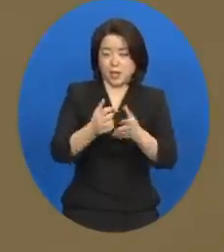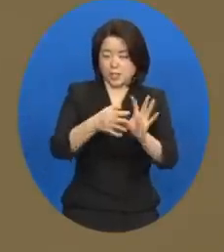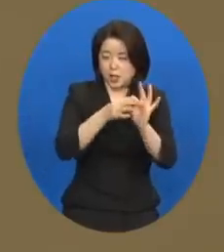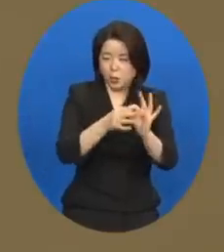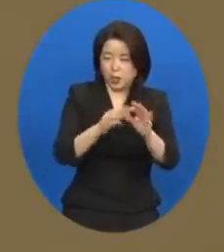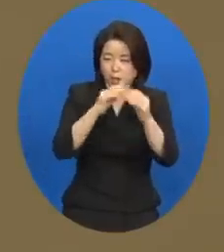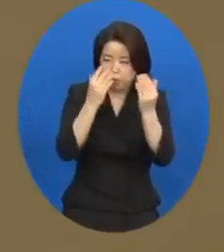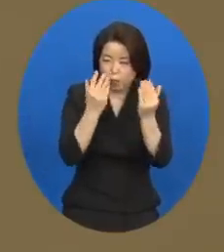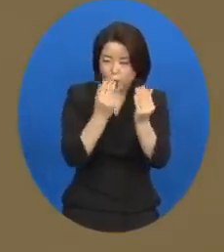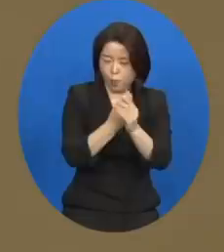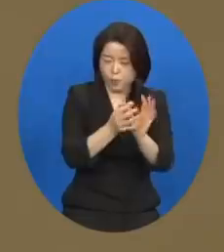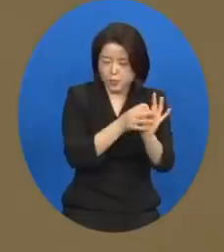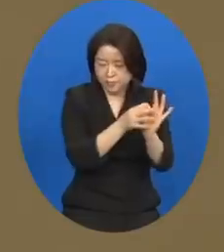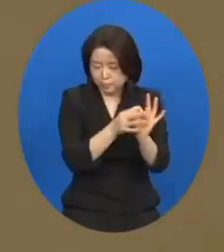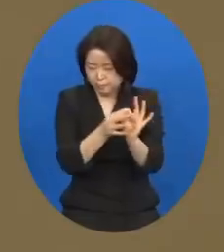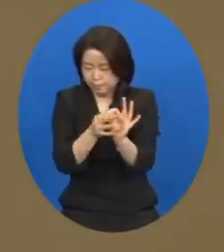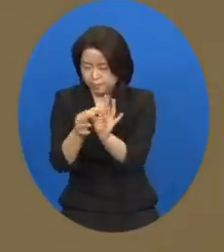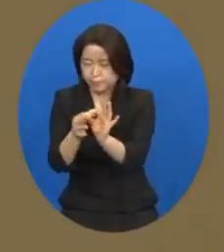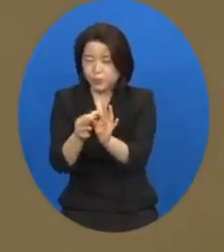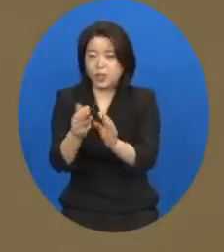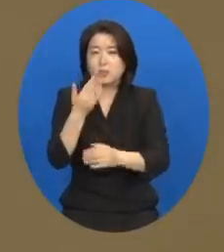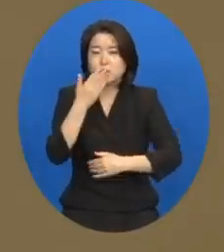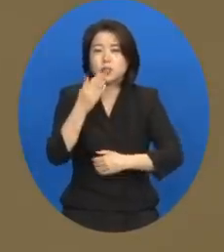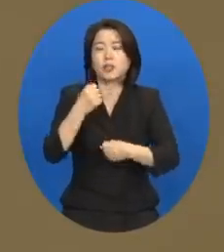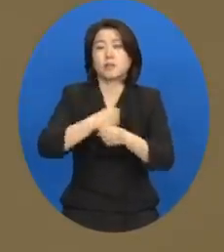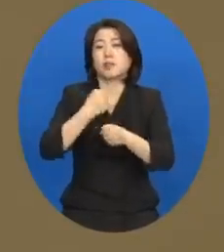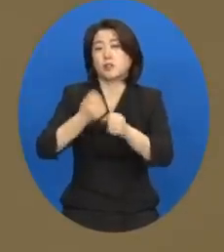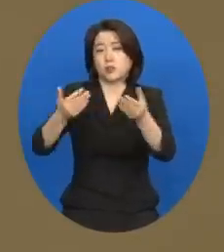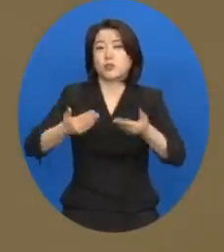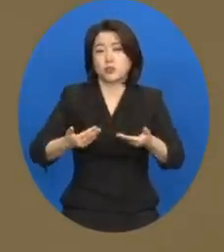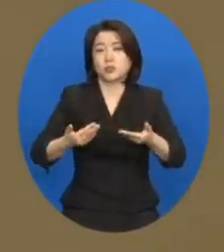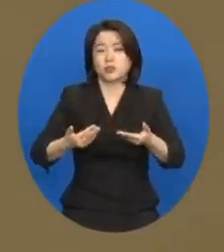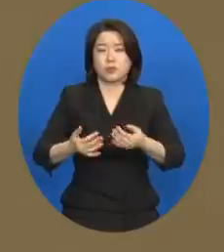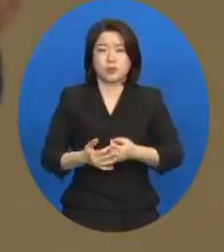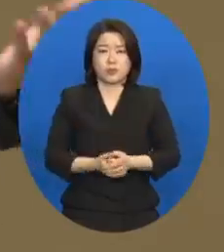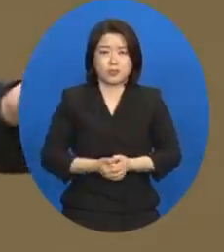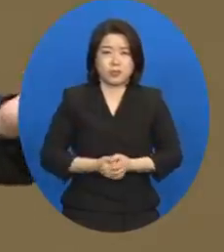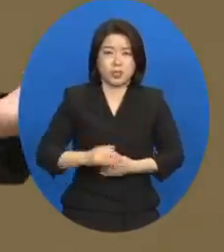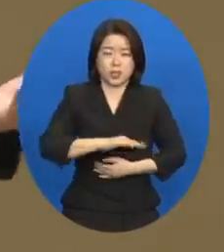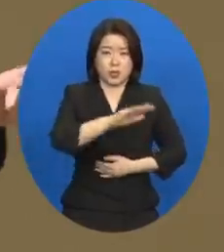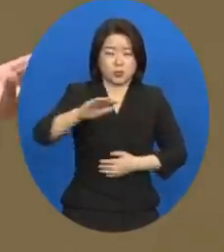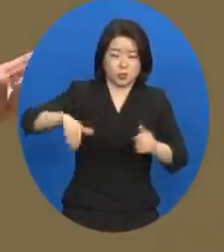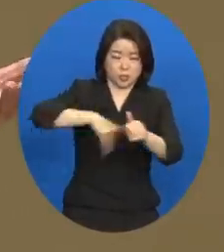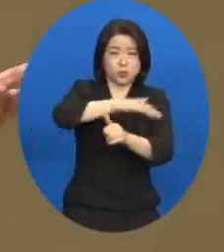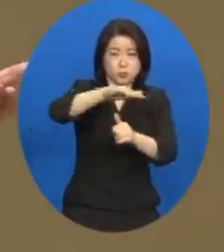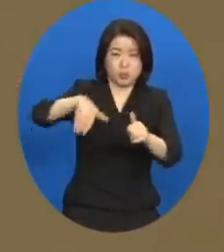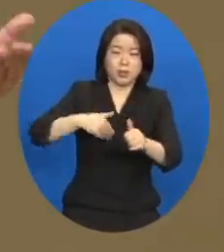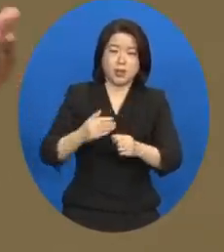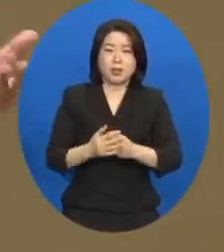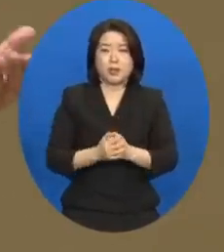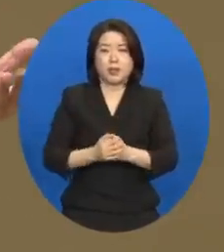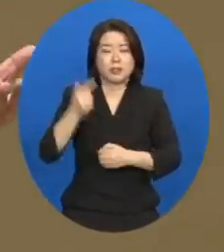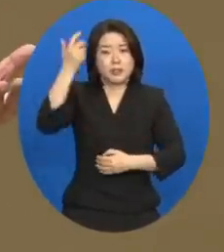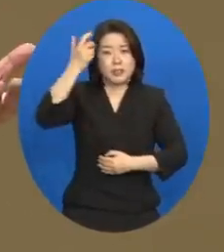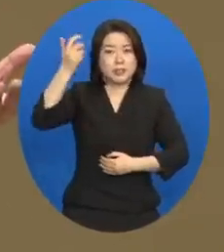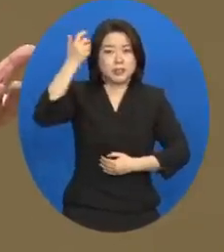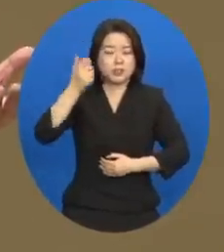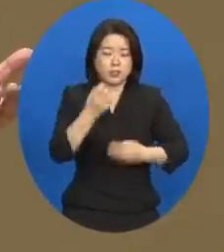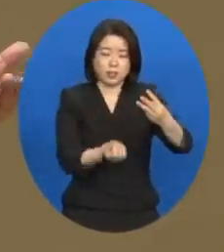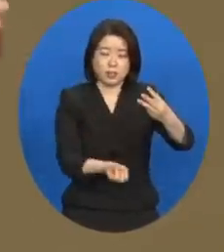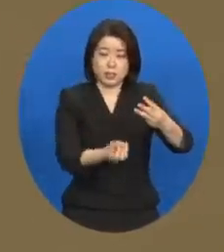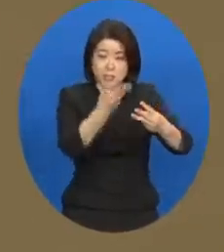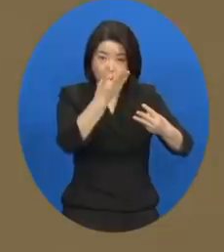관계를 온전히 맺어 살 수 있게 만들어 주시는 겁니다. 우리 주변에 있는 영적 레위